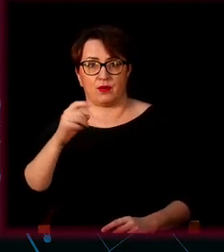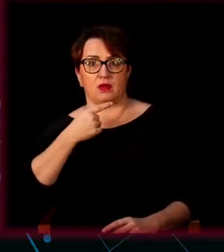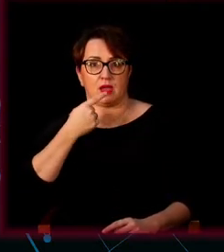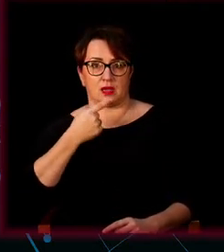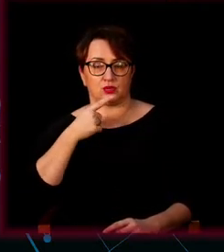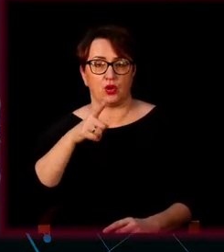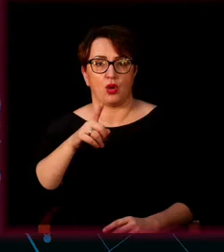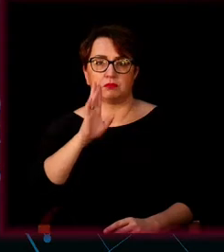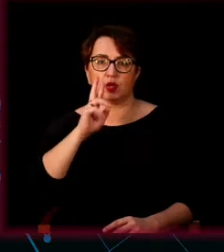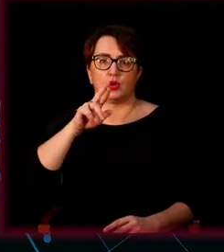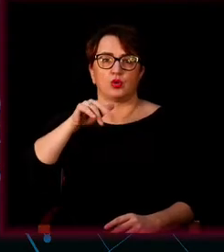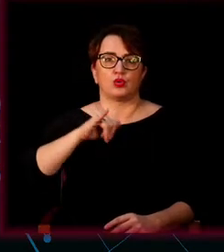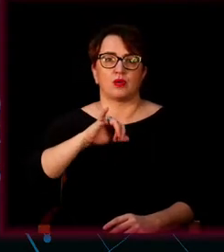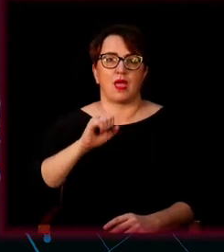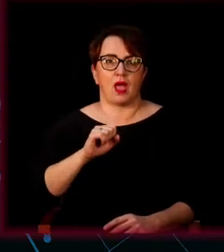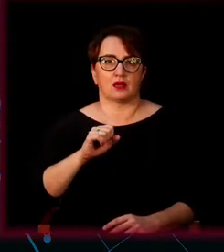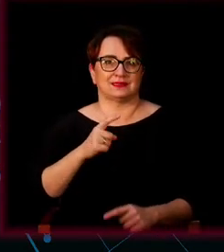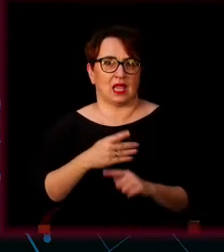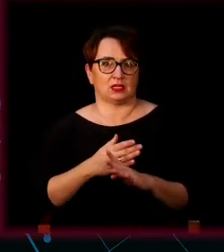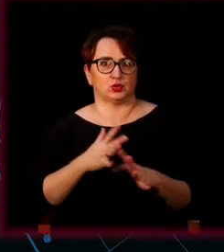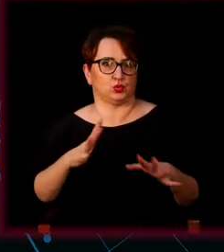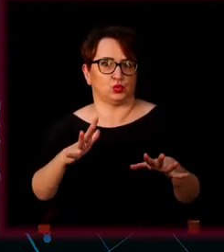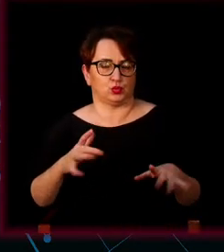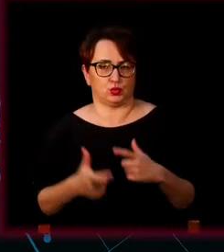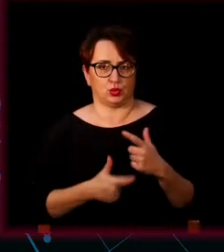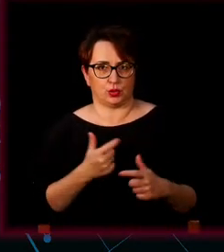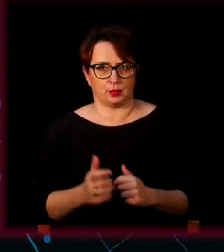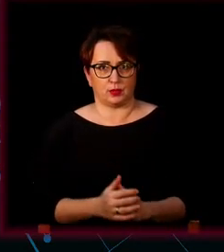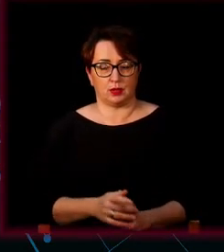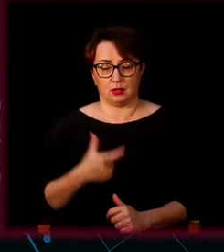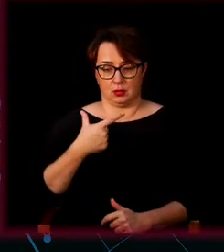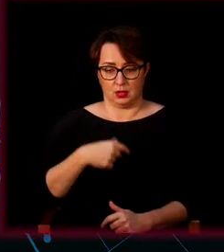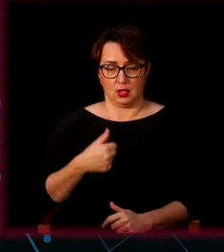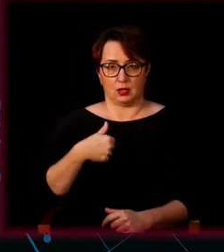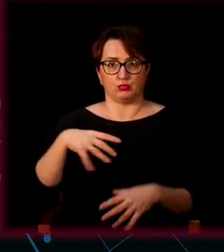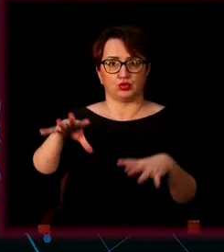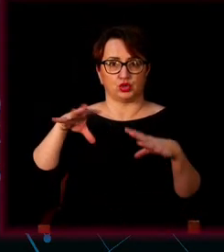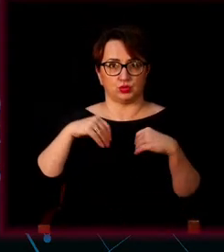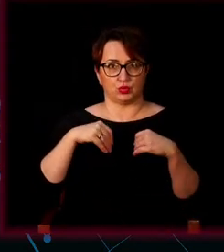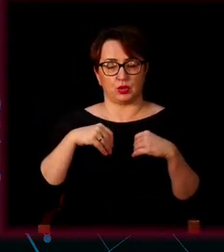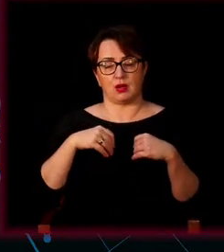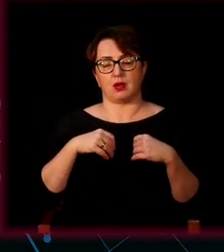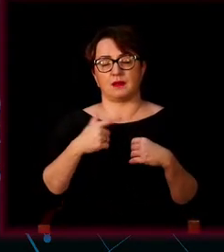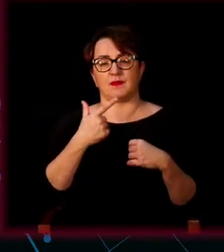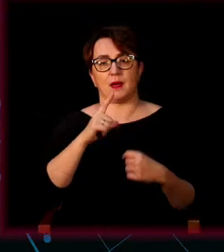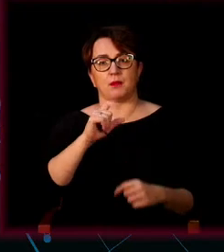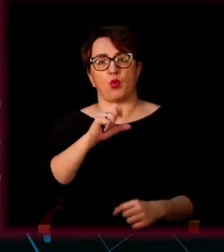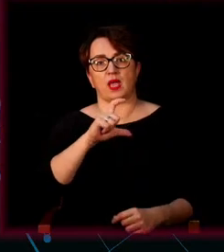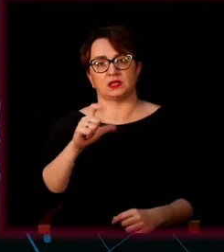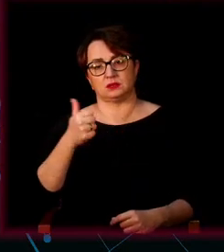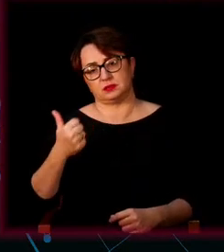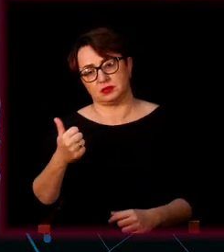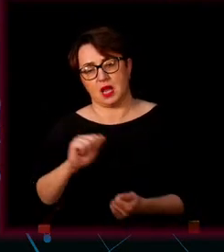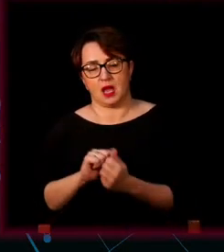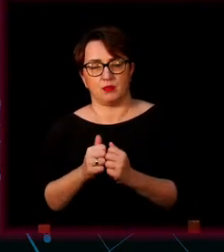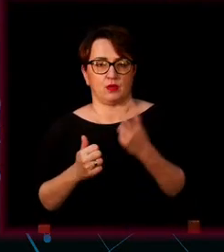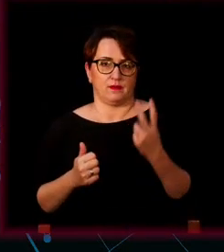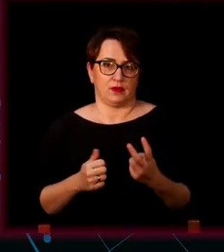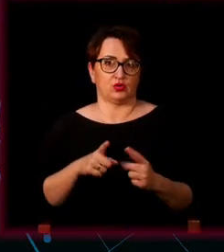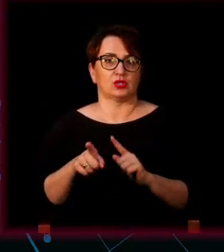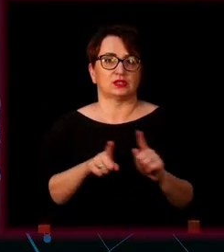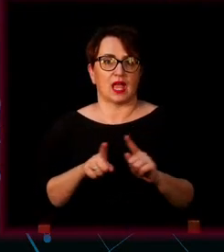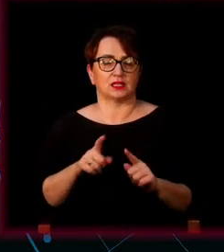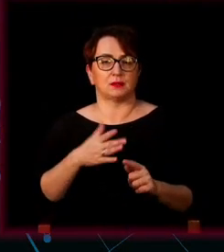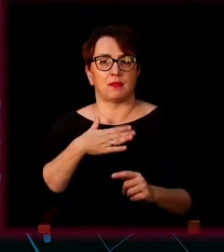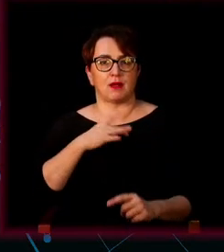taki okres rui, tak jest charakteryzowany, podczas której osobnik przyjmuje na jakiś czas jedną z dwóch płci, co oznacza wykształcenie